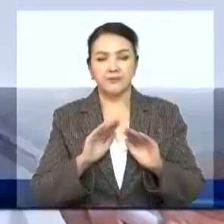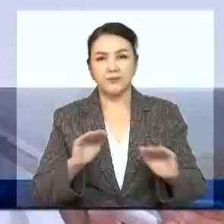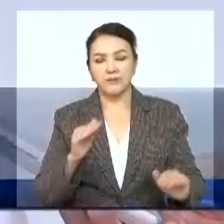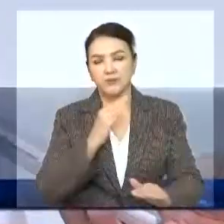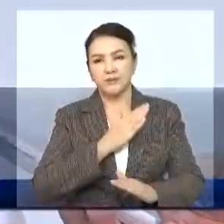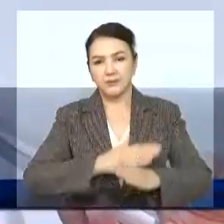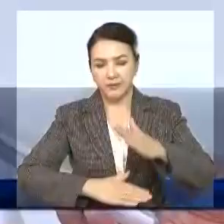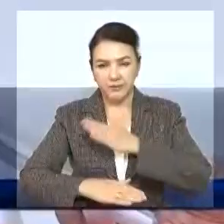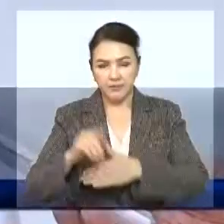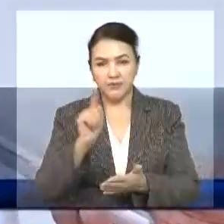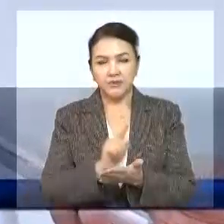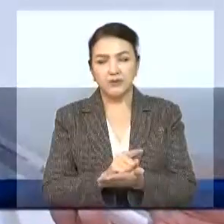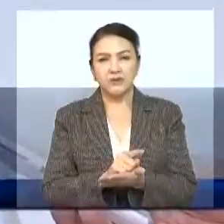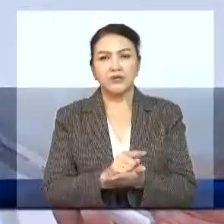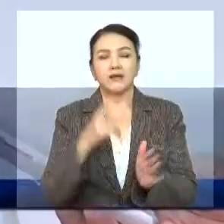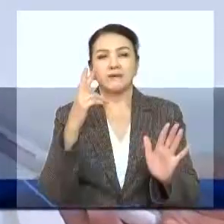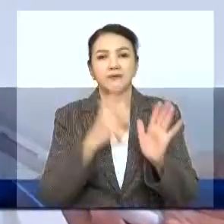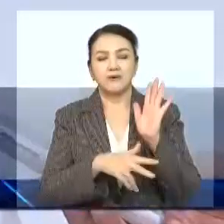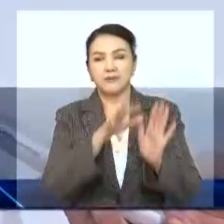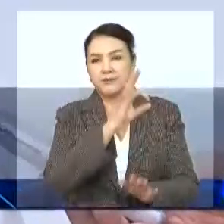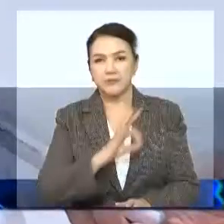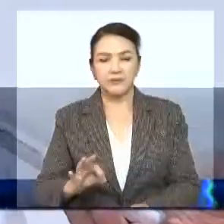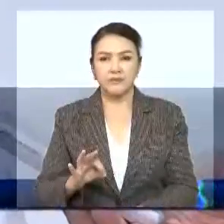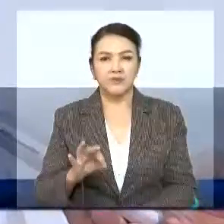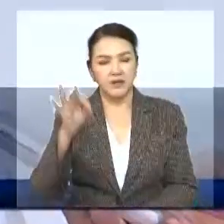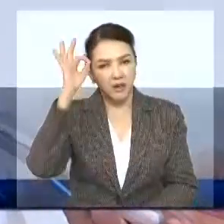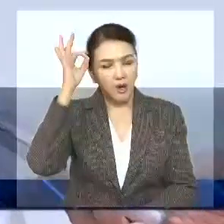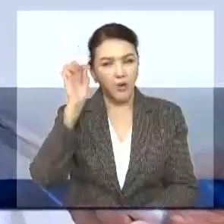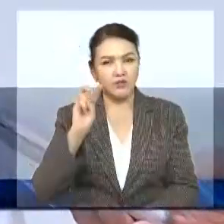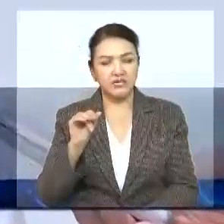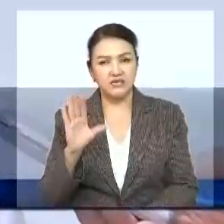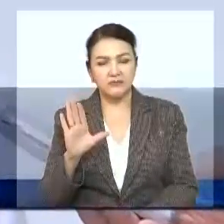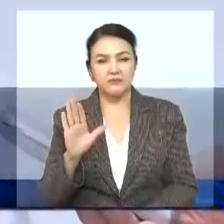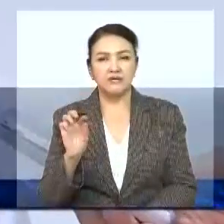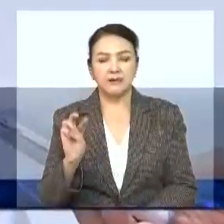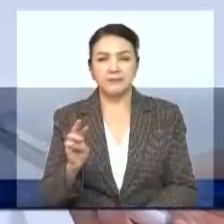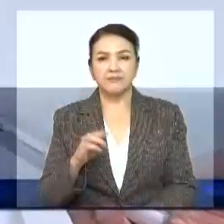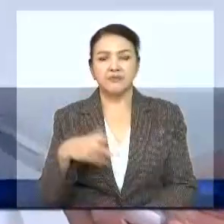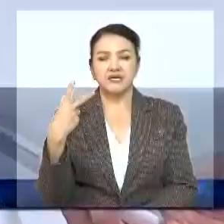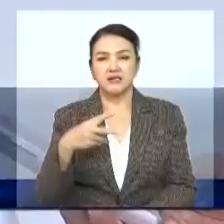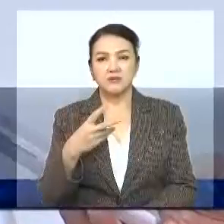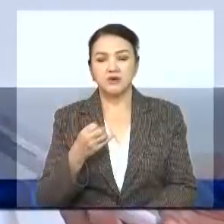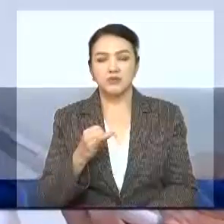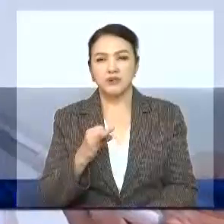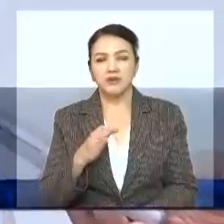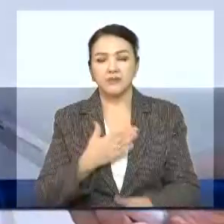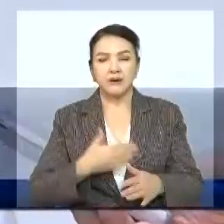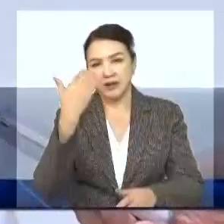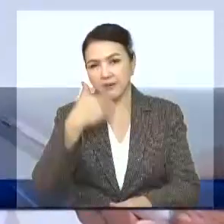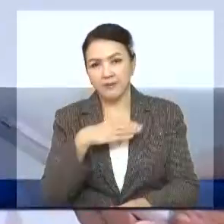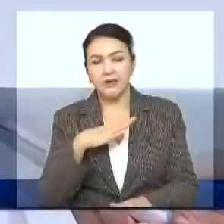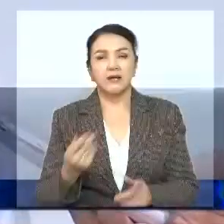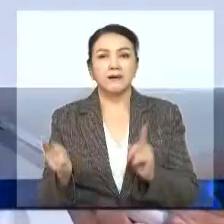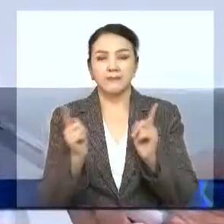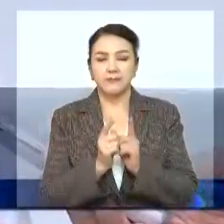керек. 80% аутизм диагнозы бойынша 20% ментальды бұзушылығы бар балдар